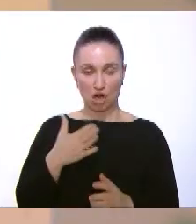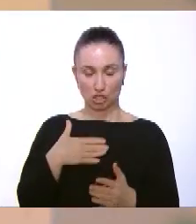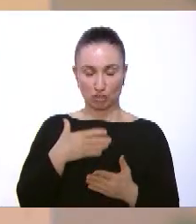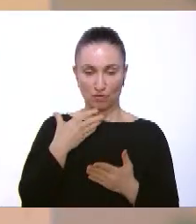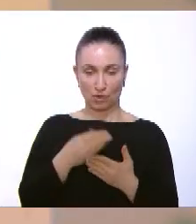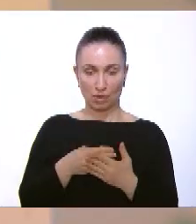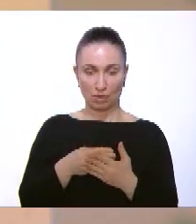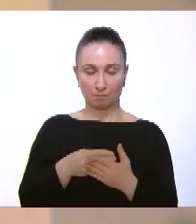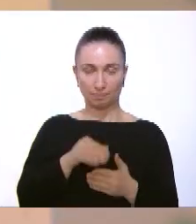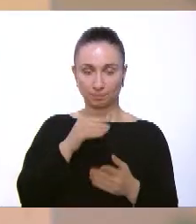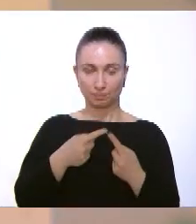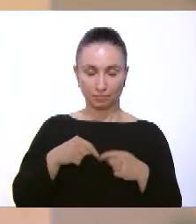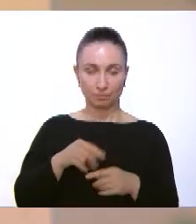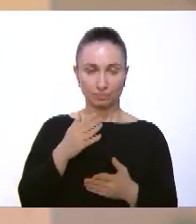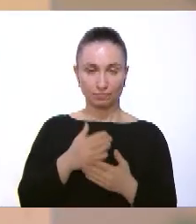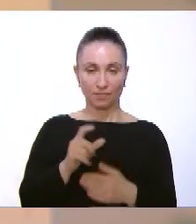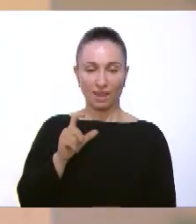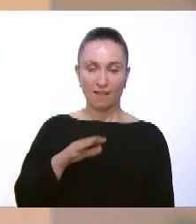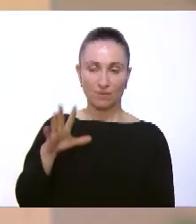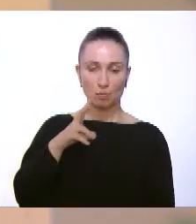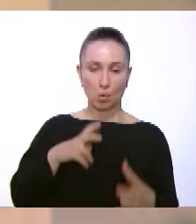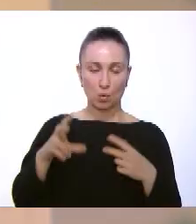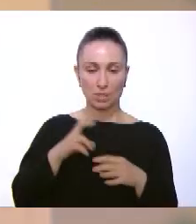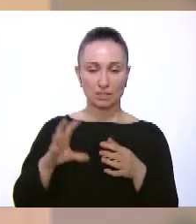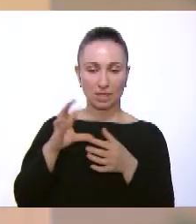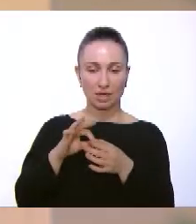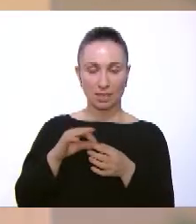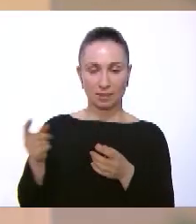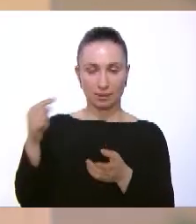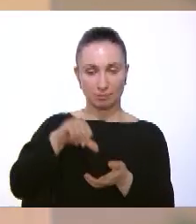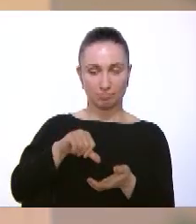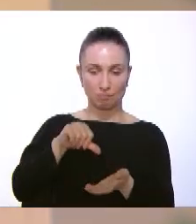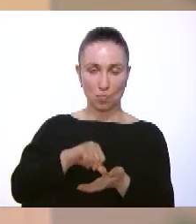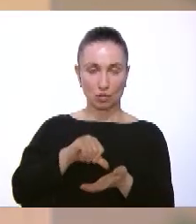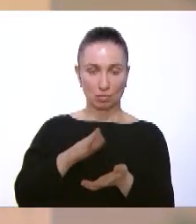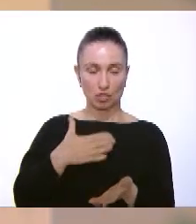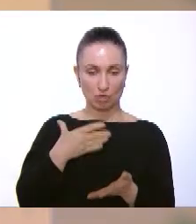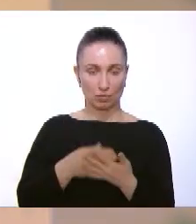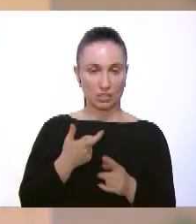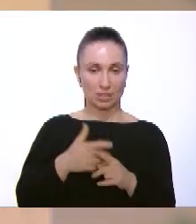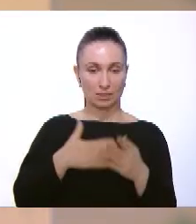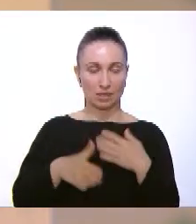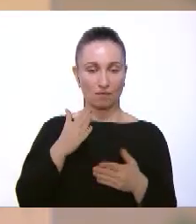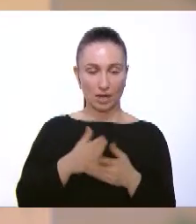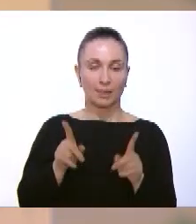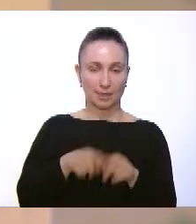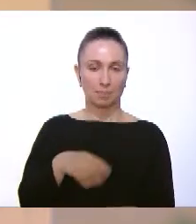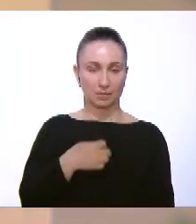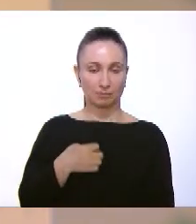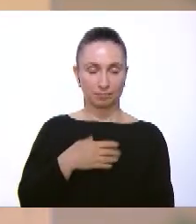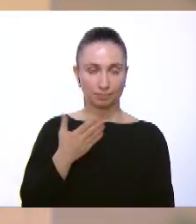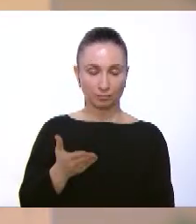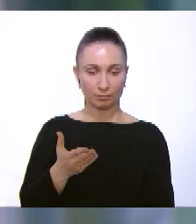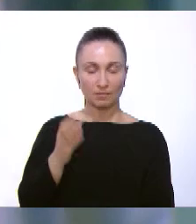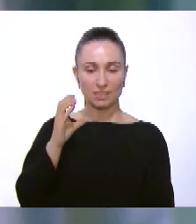ესეთი აკადემიური ინსტიტუცია ყავს პარტნიორად ევროპის უნივერსიტეტი მათი თანამონაწილეობით. ეს ჩვენთვის ძალიან სასიხარულოა და მნიშვნელოვანია.